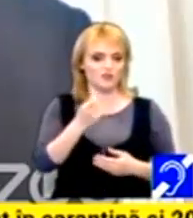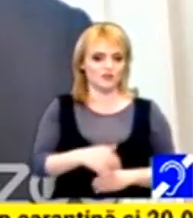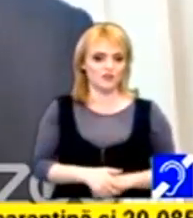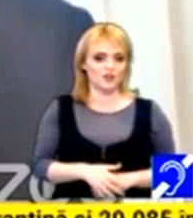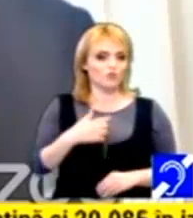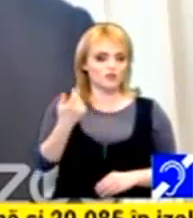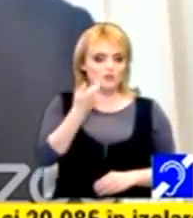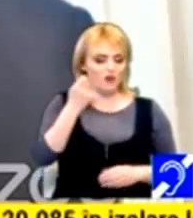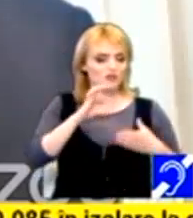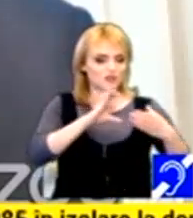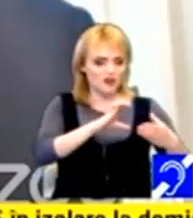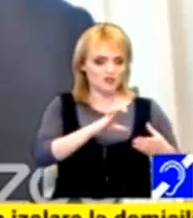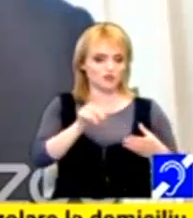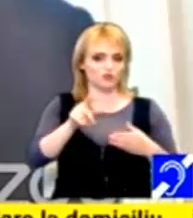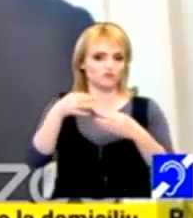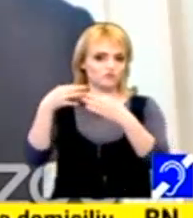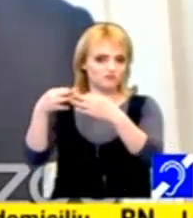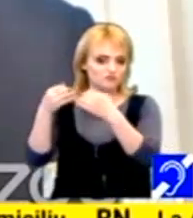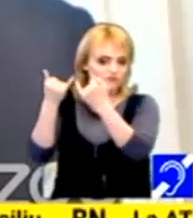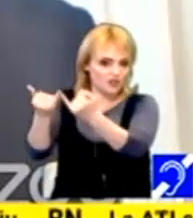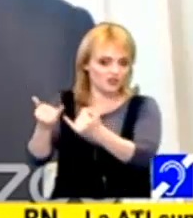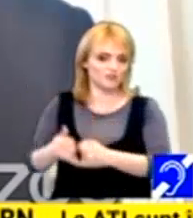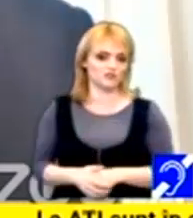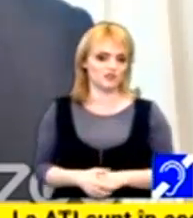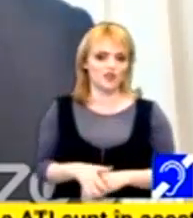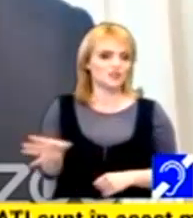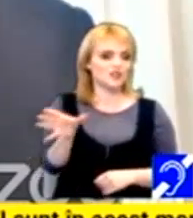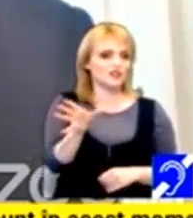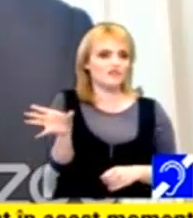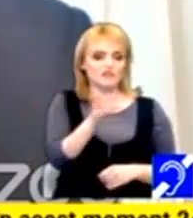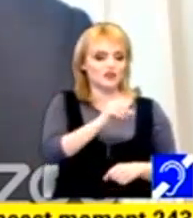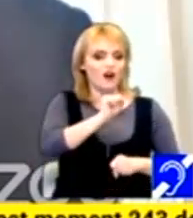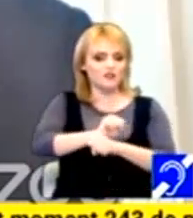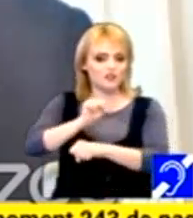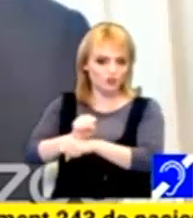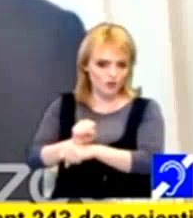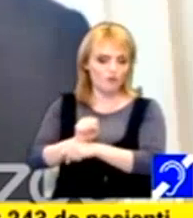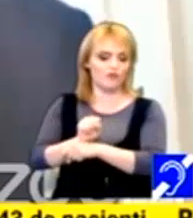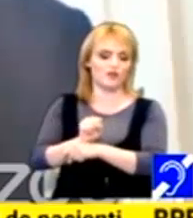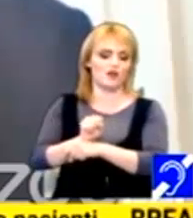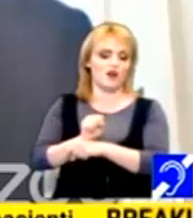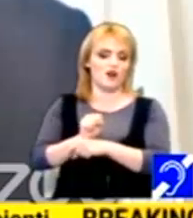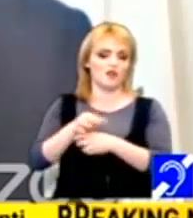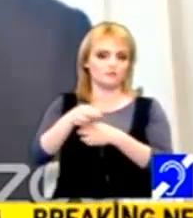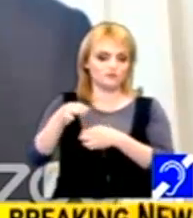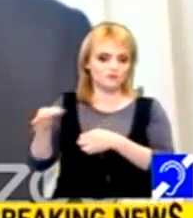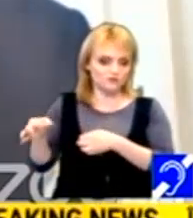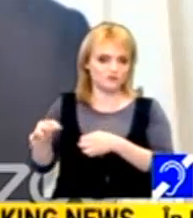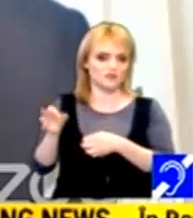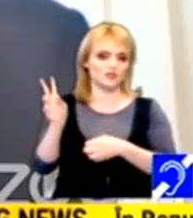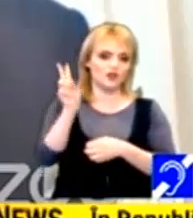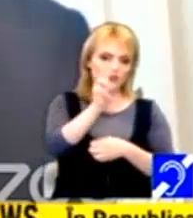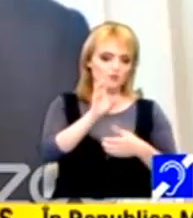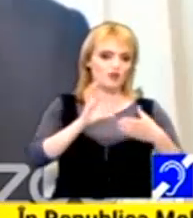nu avem. Și nu la toate stațiile în suburbii, autobuzele și troleibuzele